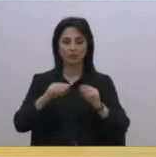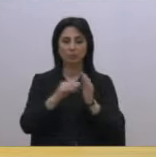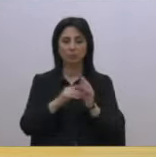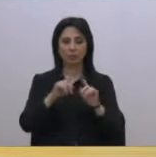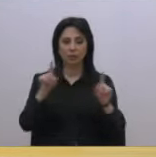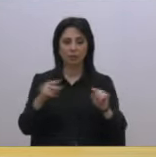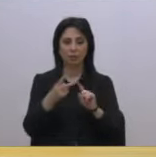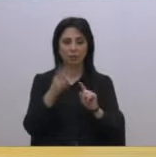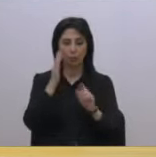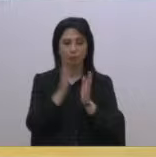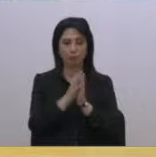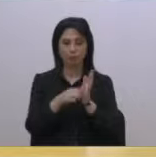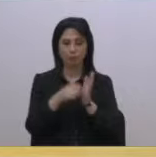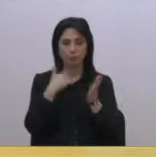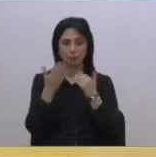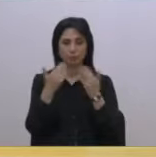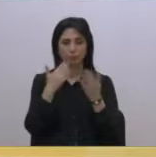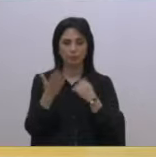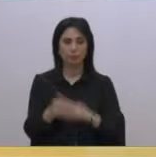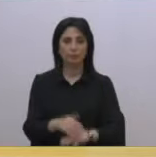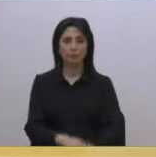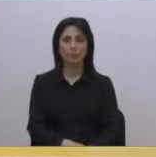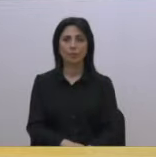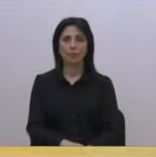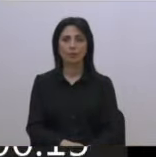პაკეტი მეორე მოსმენით. ვთხოვ ჩართოთ კენჭისხის რეჟიმი.